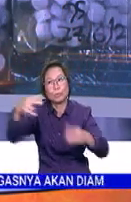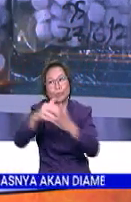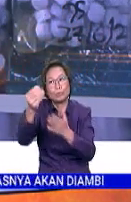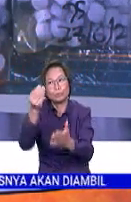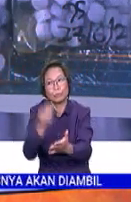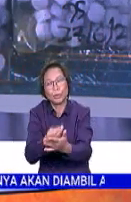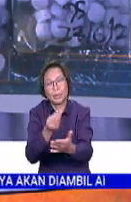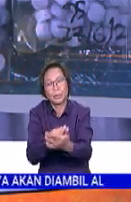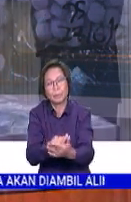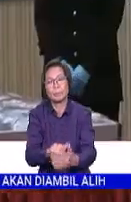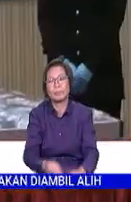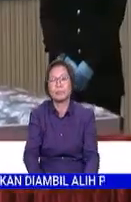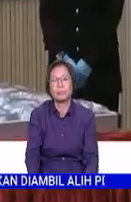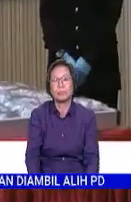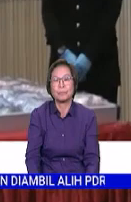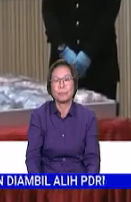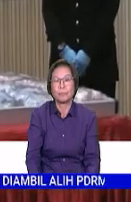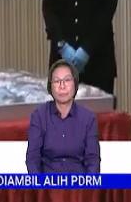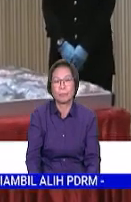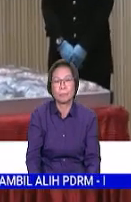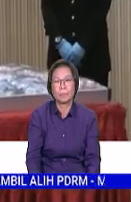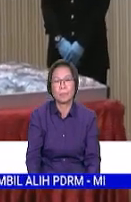RM857,000.